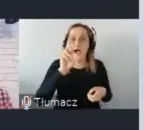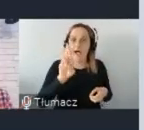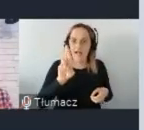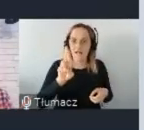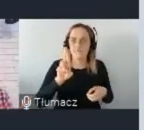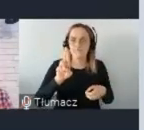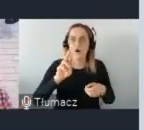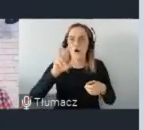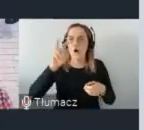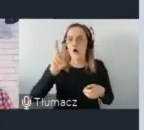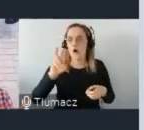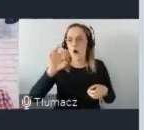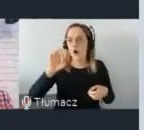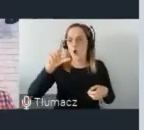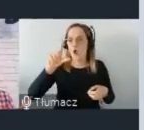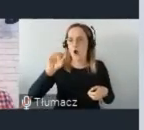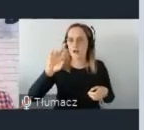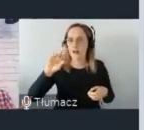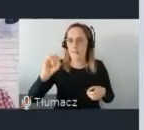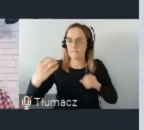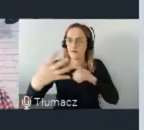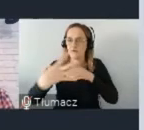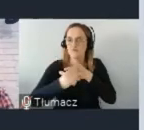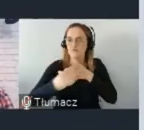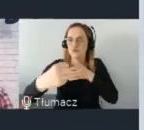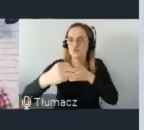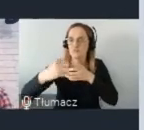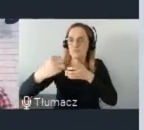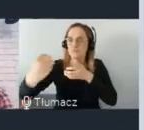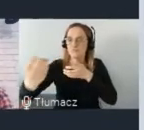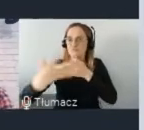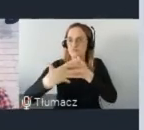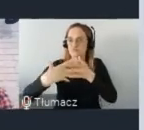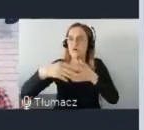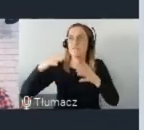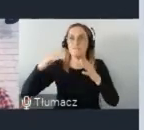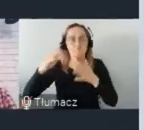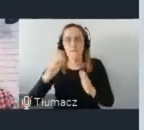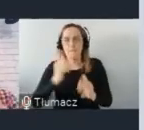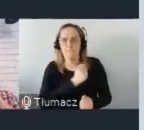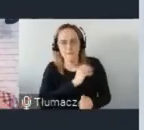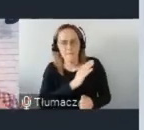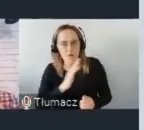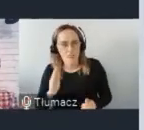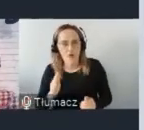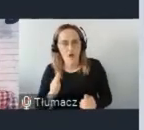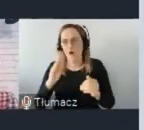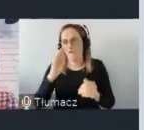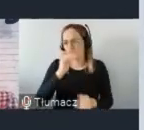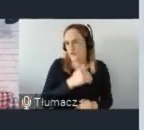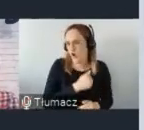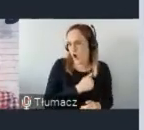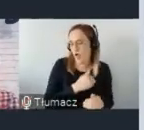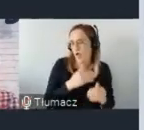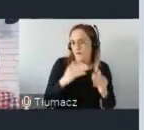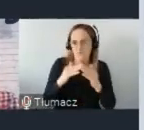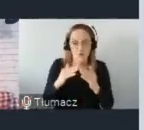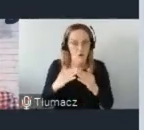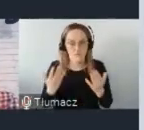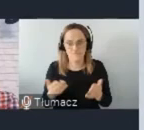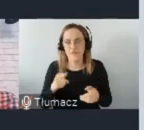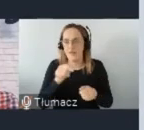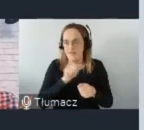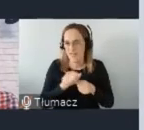wyświetlenie hologramu obiektu, na przykład w naszej bibliotece, szkole, w domu. Ale jeszcze jest mieszana rzeczywistość.